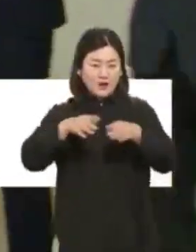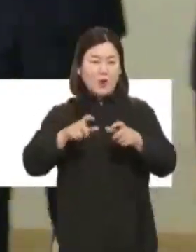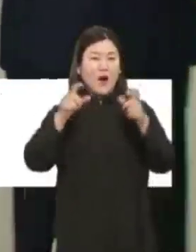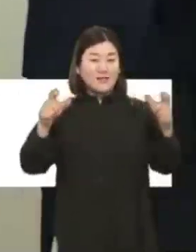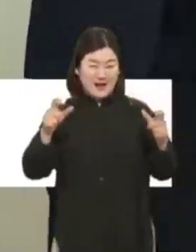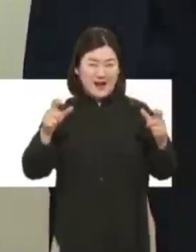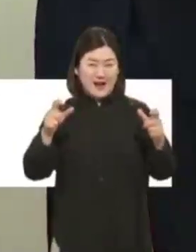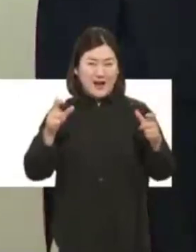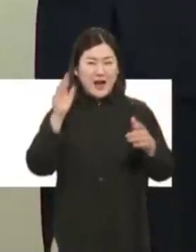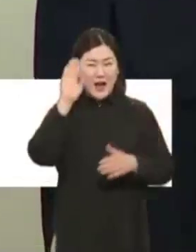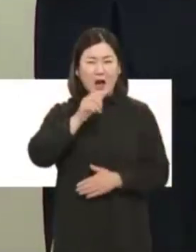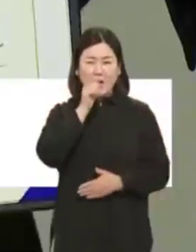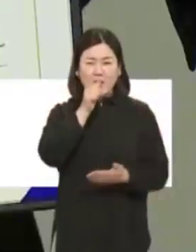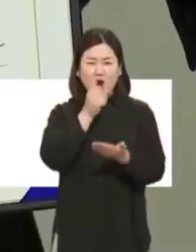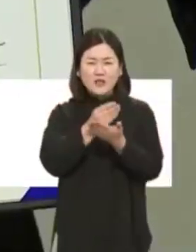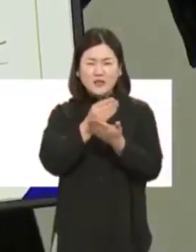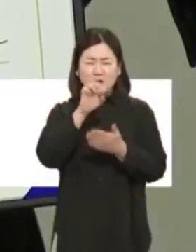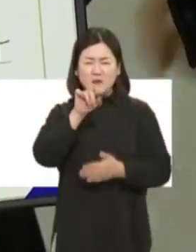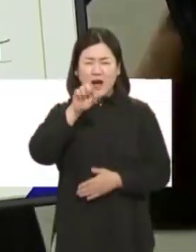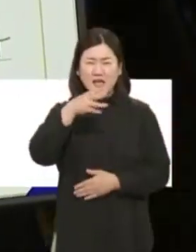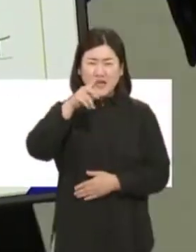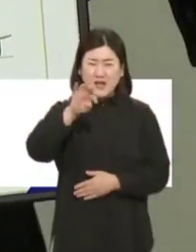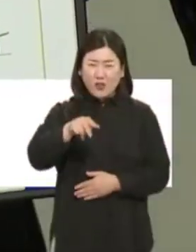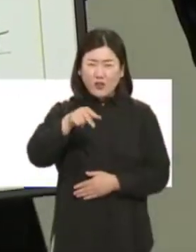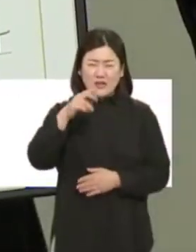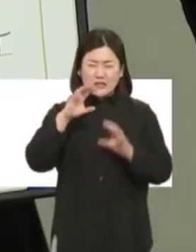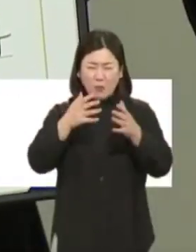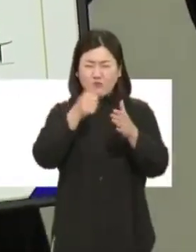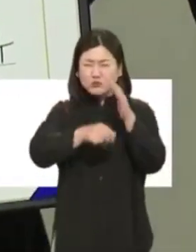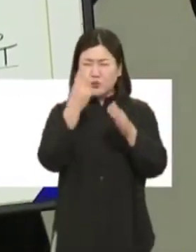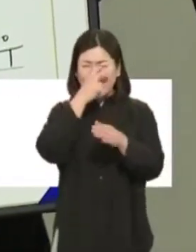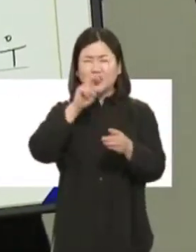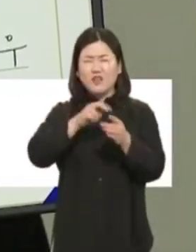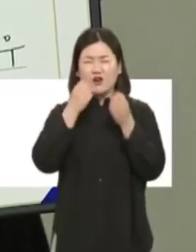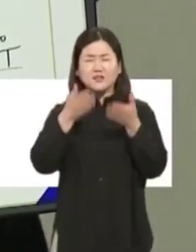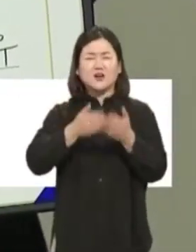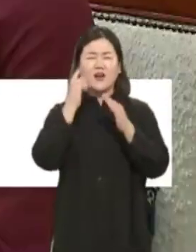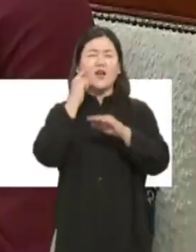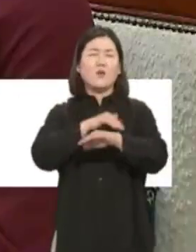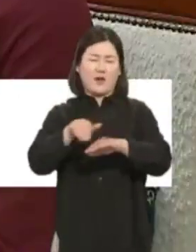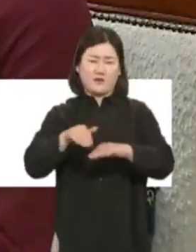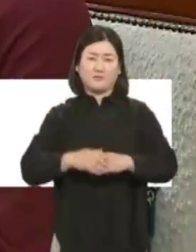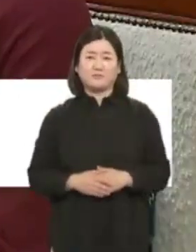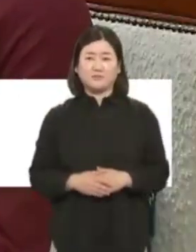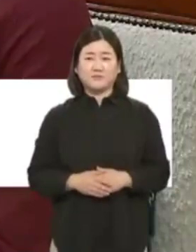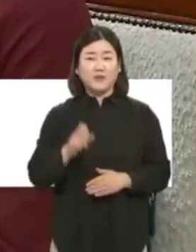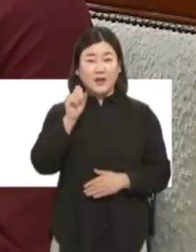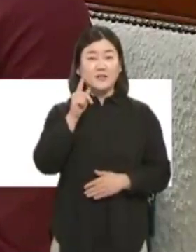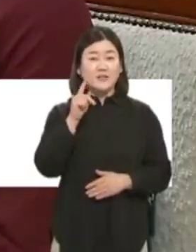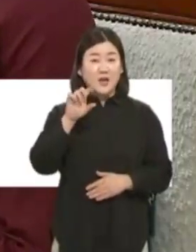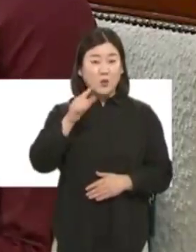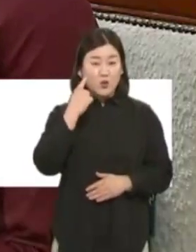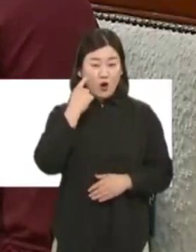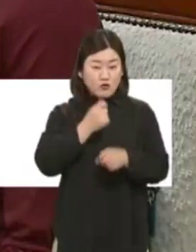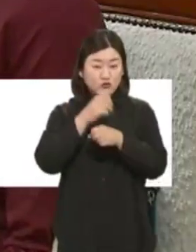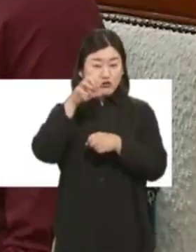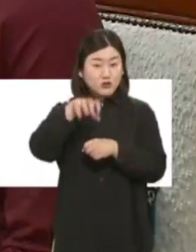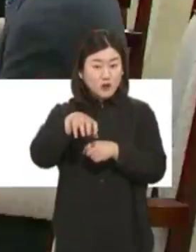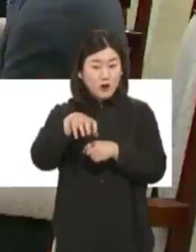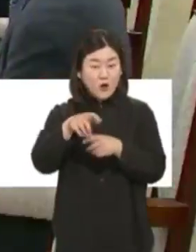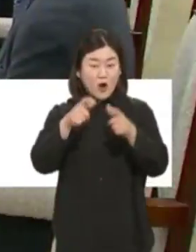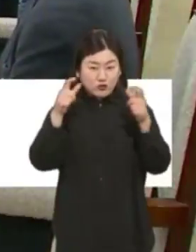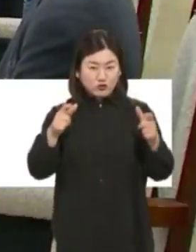확장하고 차세대 배터리 파일럿플랜트와 글로벌 품질관리센터를 신설할 계획입니다 sko 연구시설 확충으로